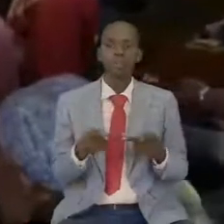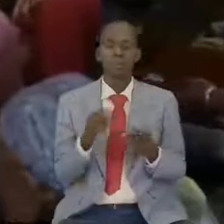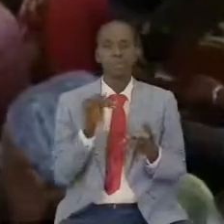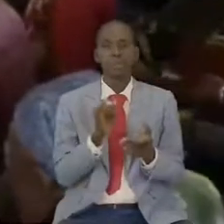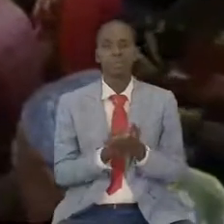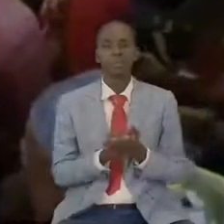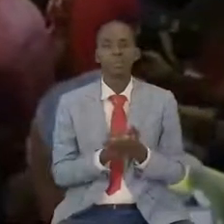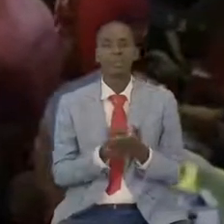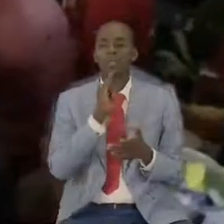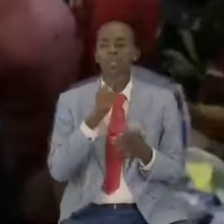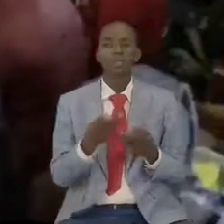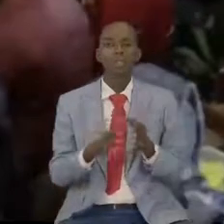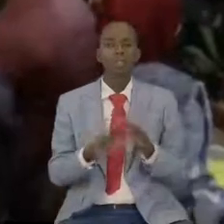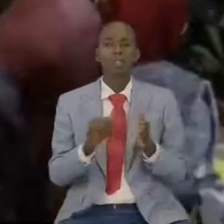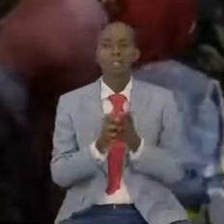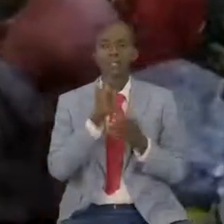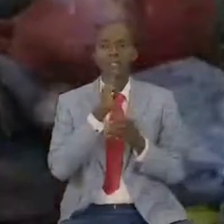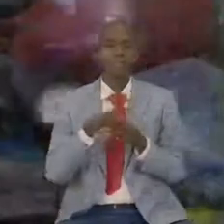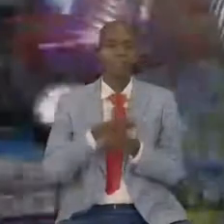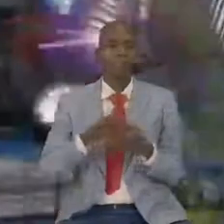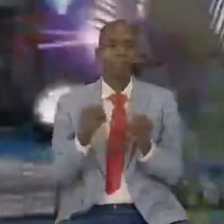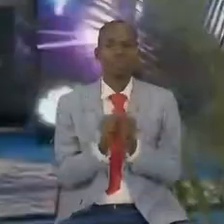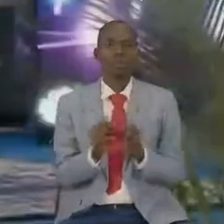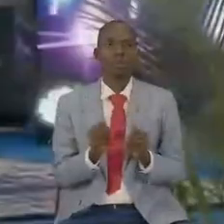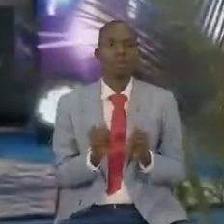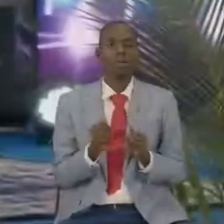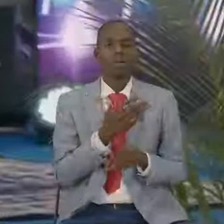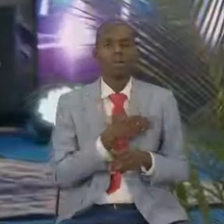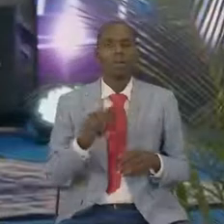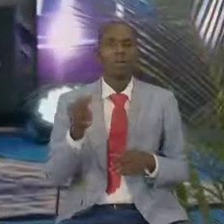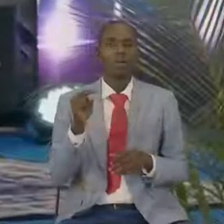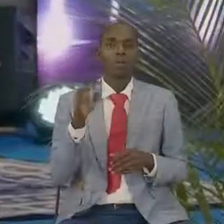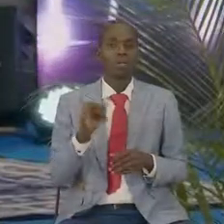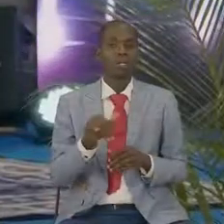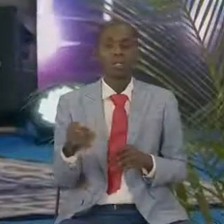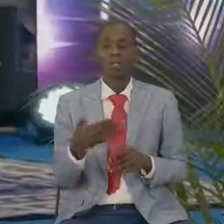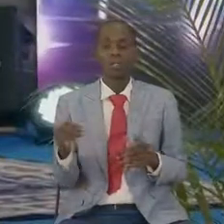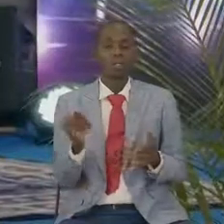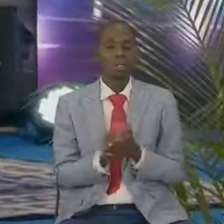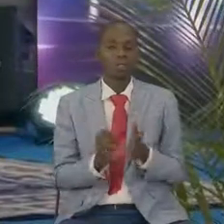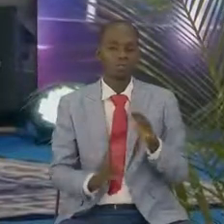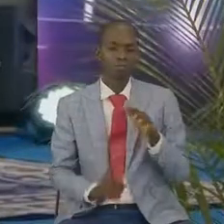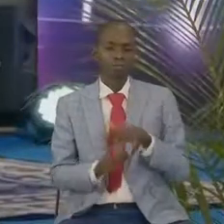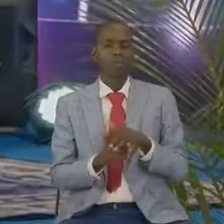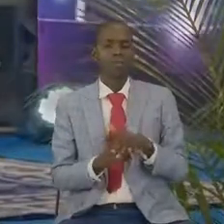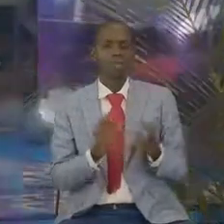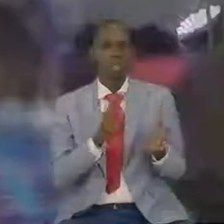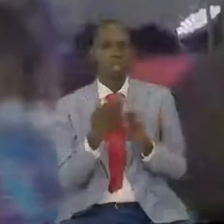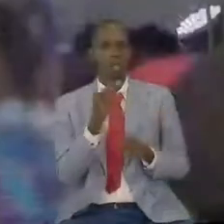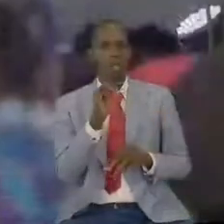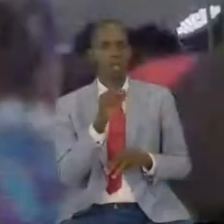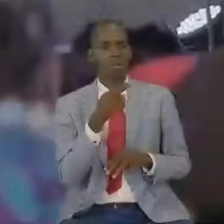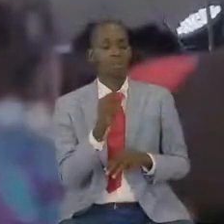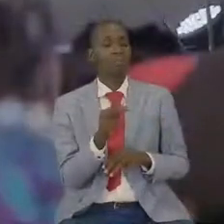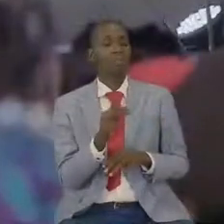c'est là où coule le lait et le miel. Donc chaque fois que vous rencontrez Mara, dites, je me